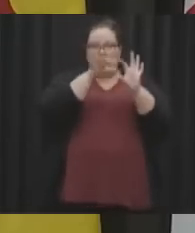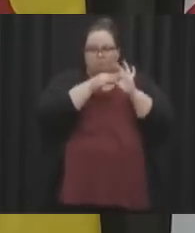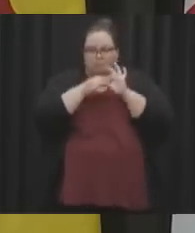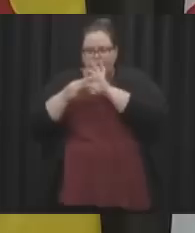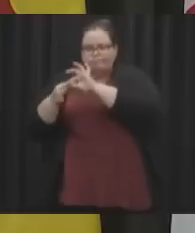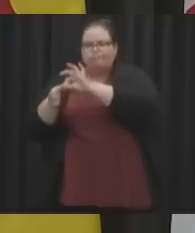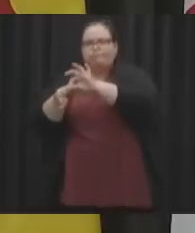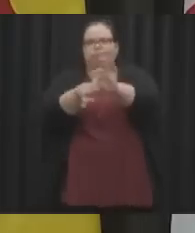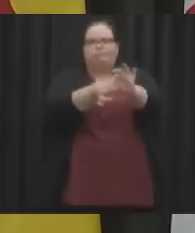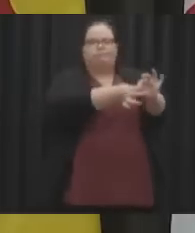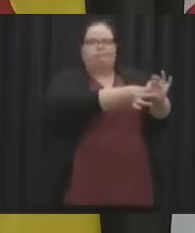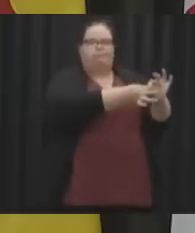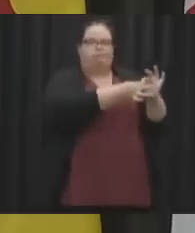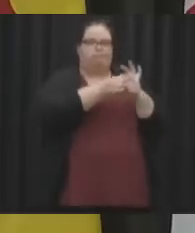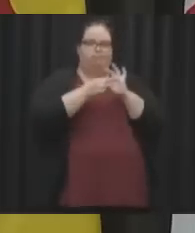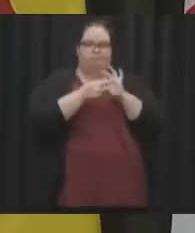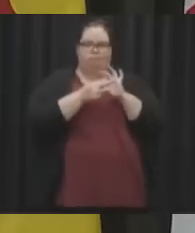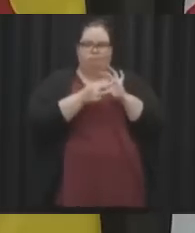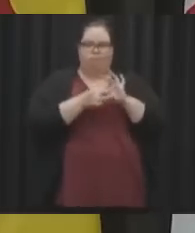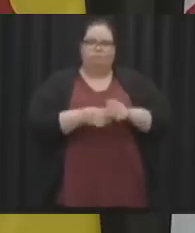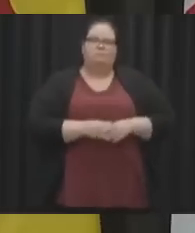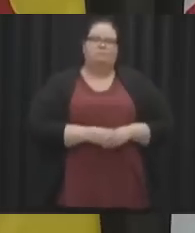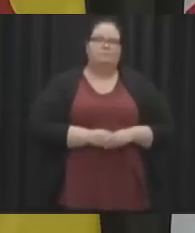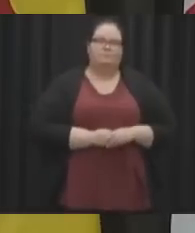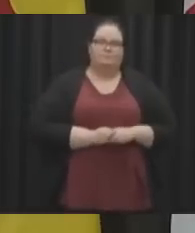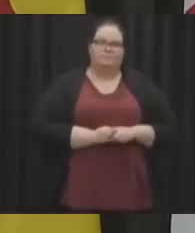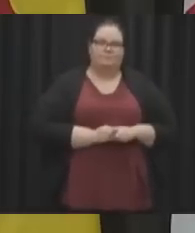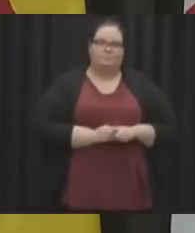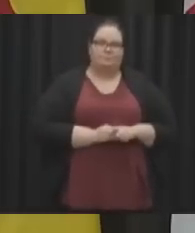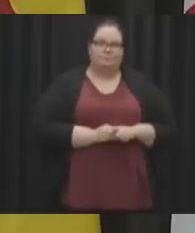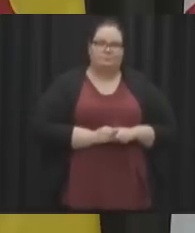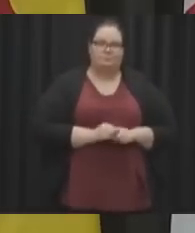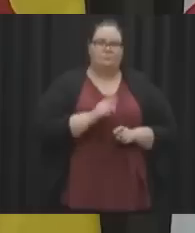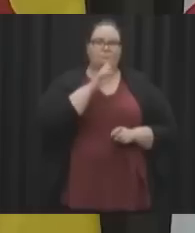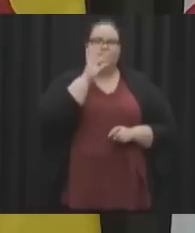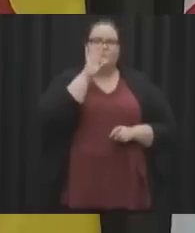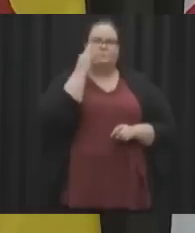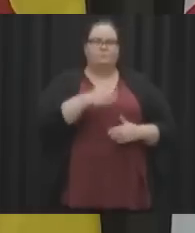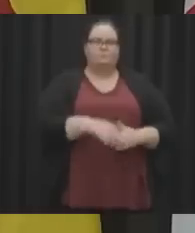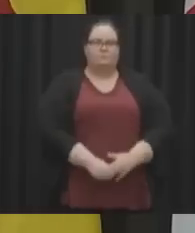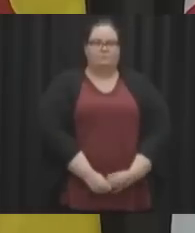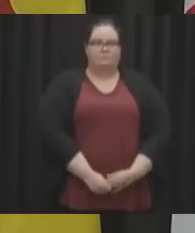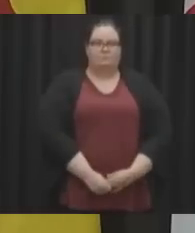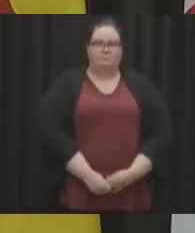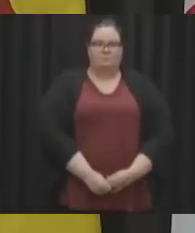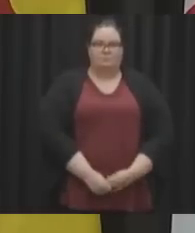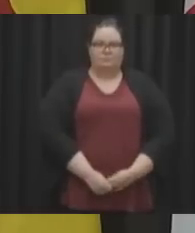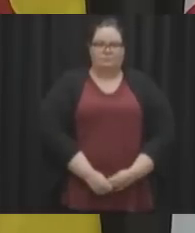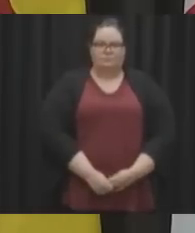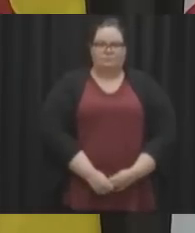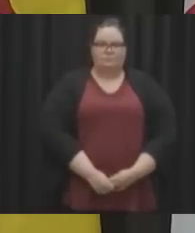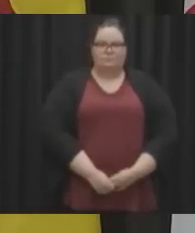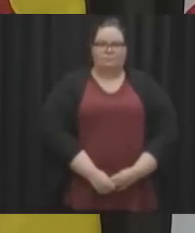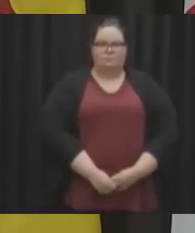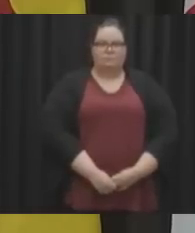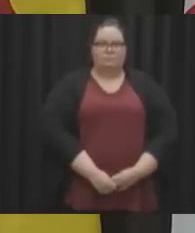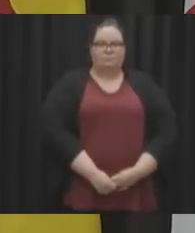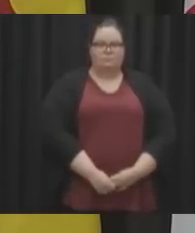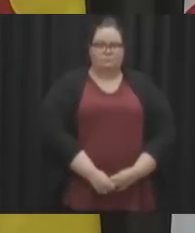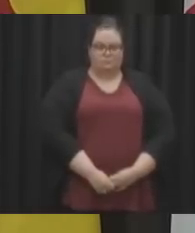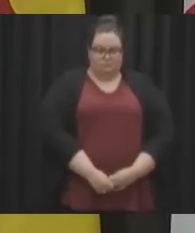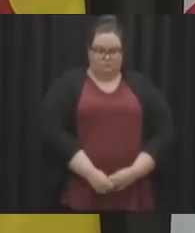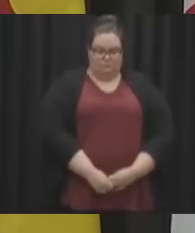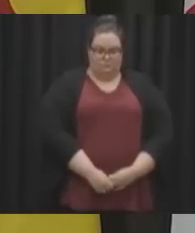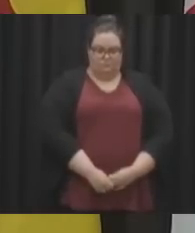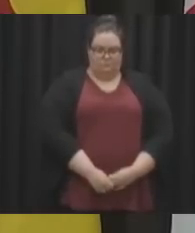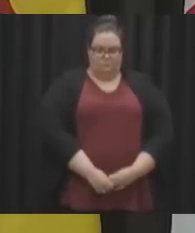Brunswick. Et ça prend tous les citoyens pour nous aider à réparer les trous. Ça veut dire les masques, ne pas voyager si